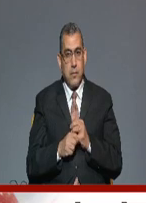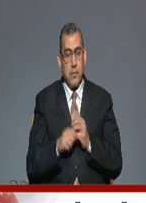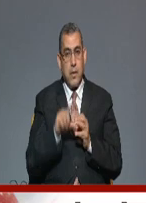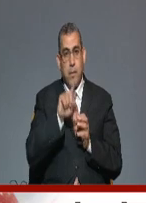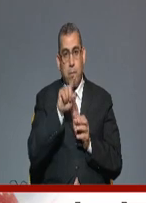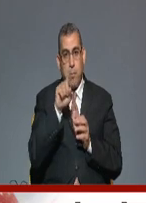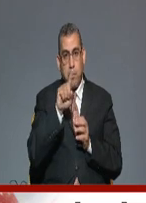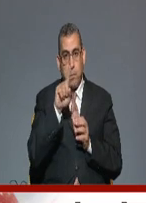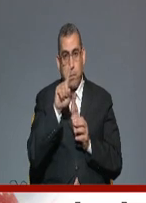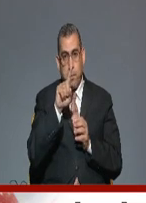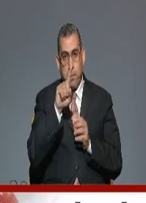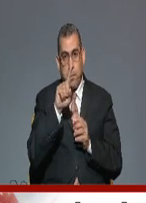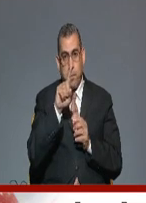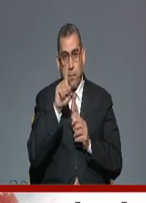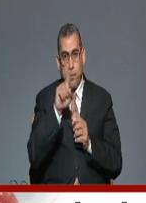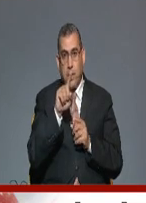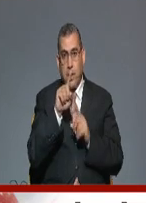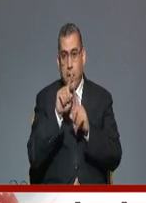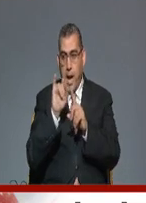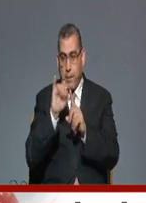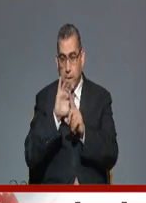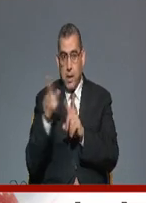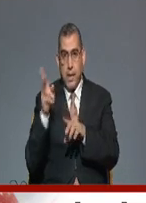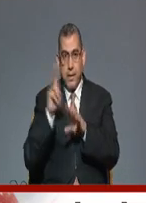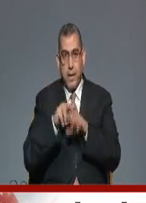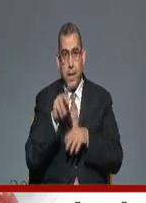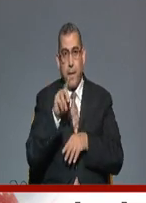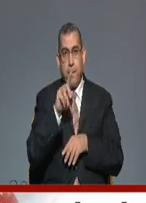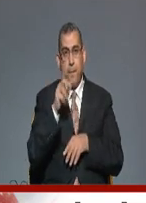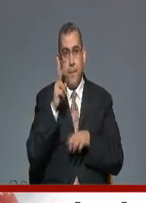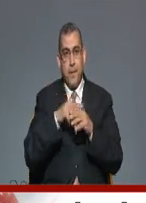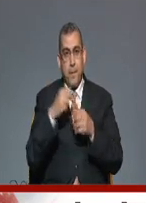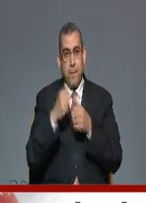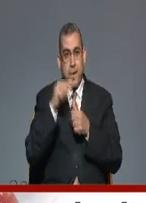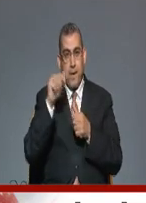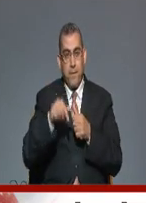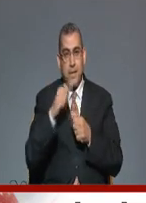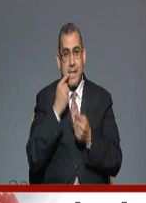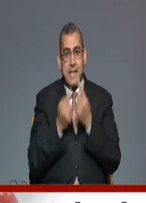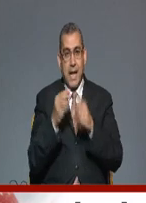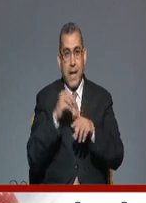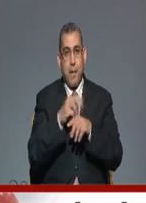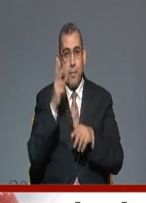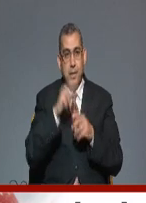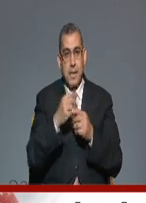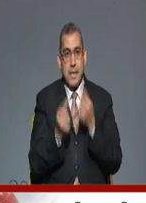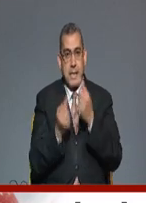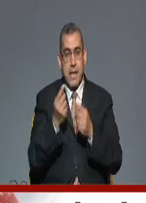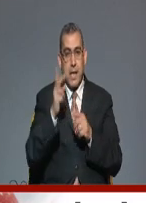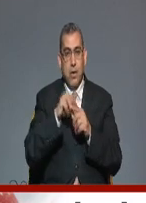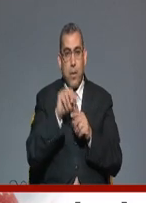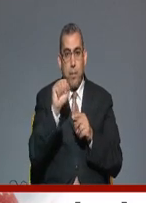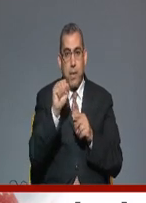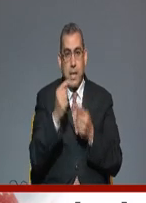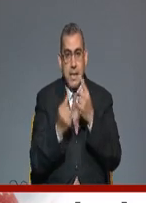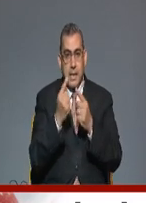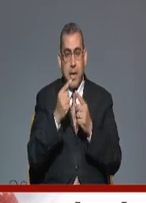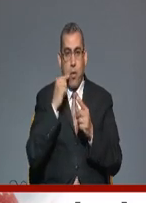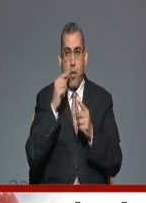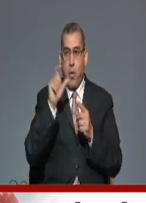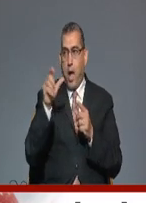150. لا مش بس كده، ده احنا اصل عندنا حضرتك نوعين زرع، عندنا زرع ذاتي وزرع من